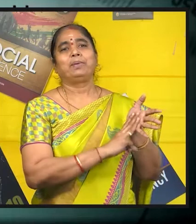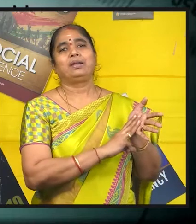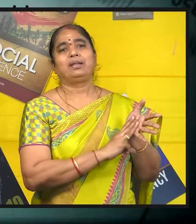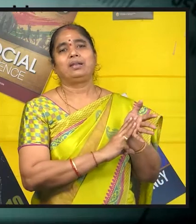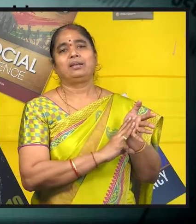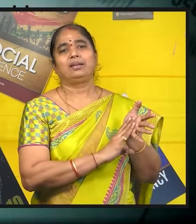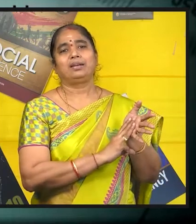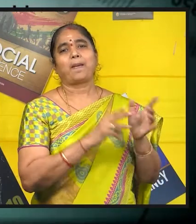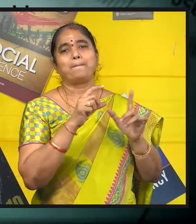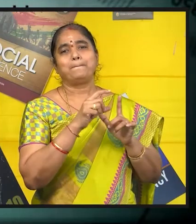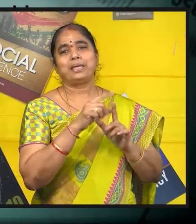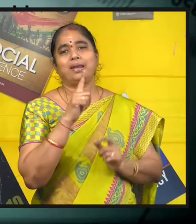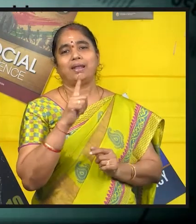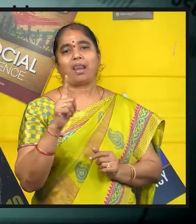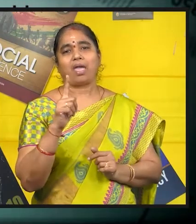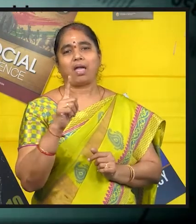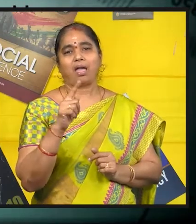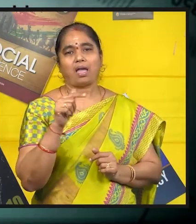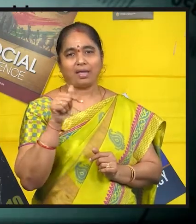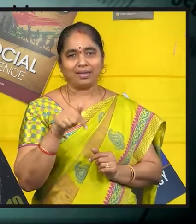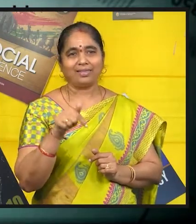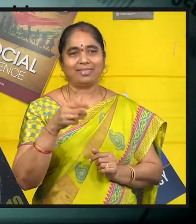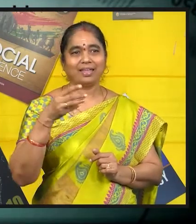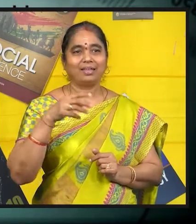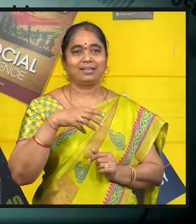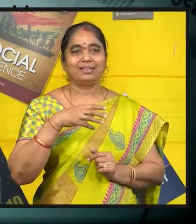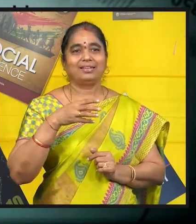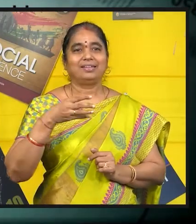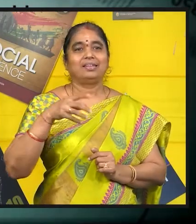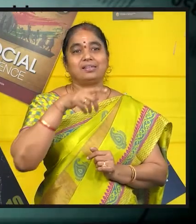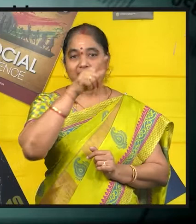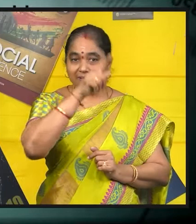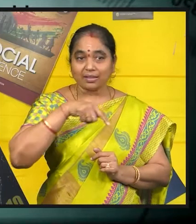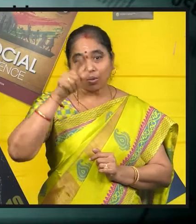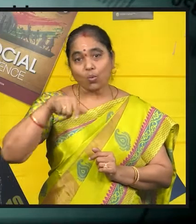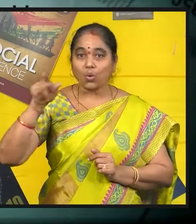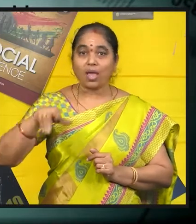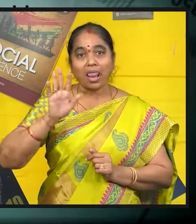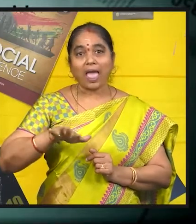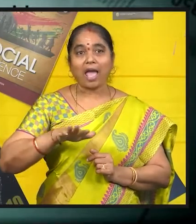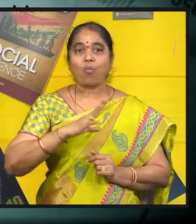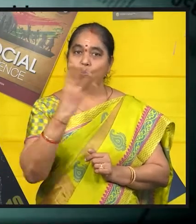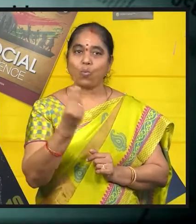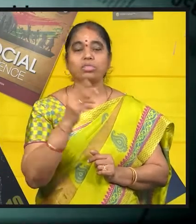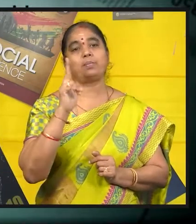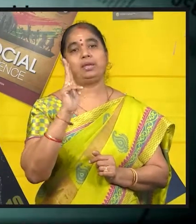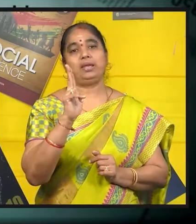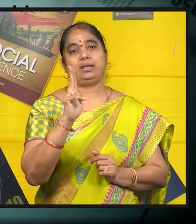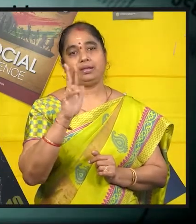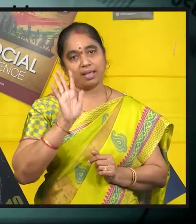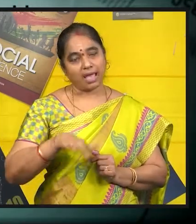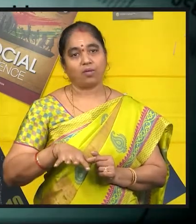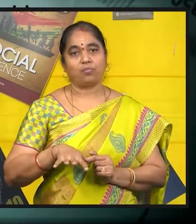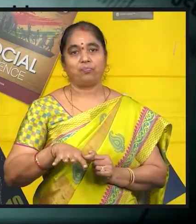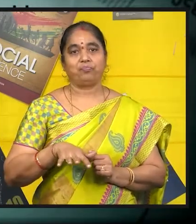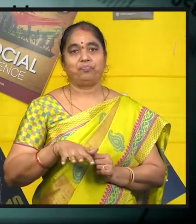ஆவர்த்தன அட்டவணையில் நம்ம பார்க்கும் பொழுது இந்த செங்குத்து கோடுகள் மொத்தம் எத்தனை இருந்துச்சுன்னு சொல்லி பார்த்தீங்கன்னு சொன்னால் 8 செங்குத்து கோடுகள்